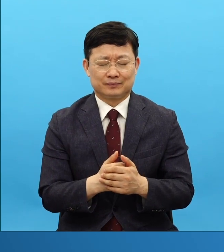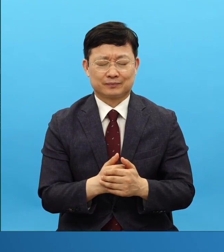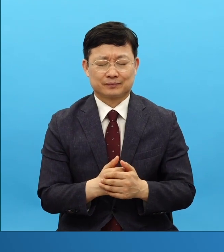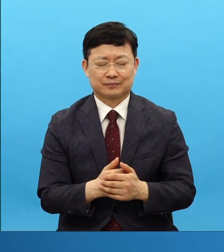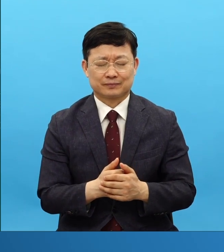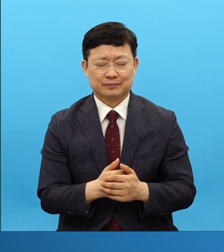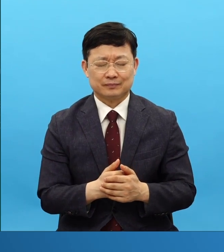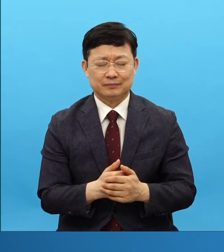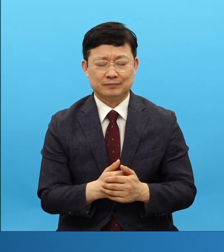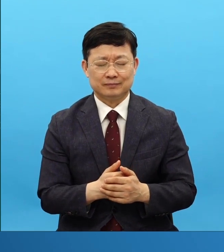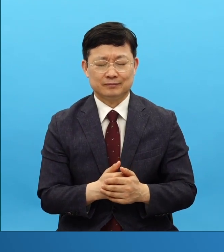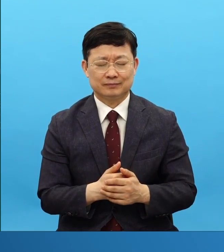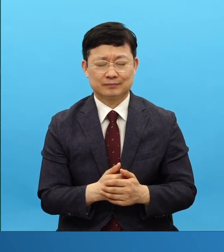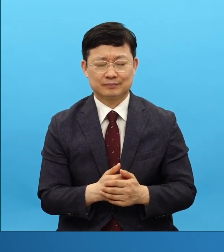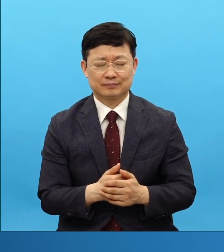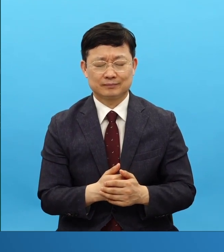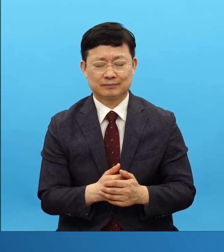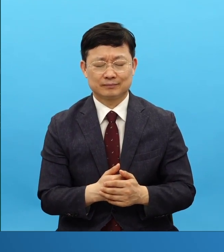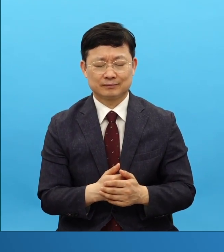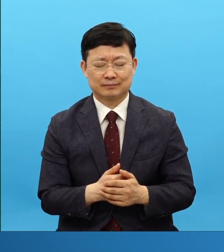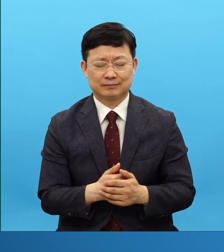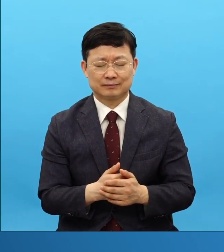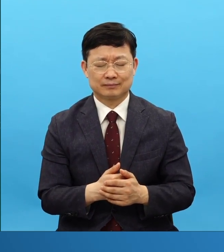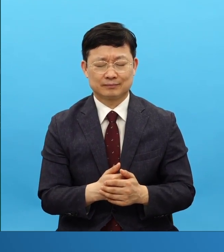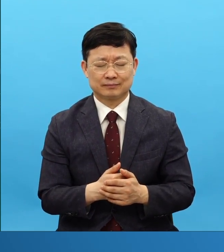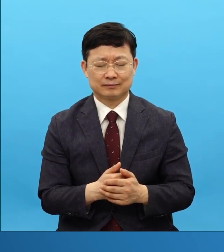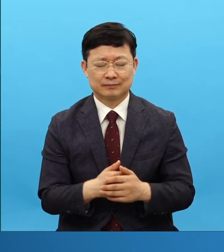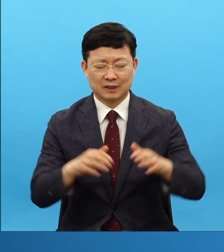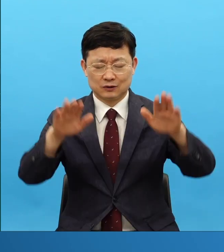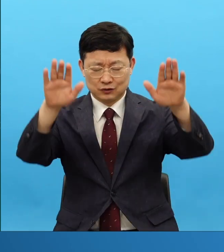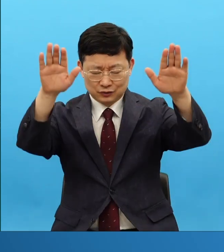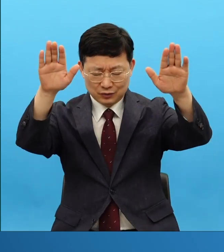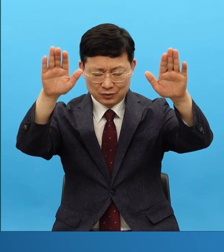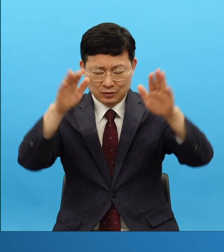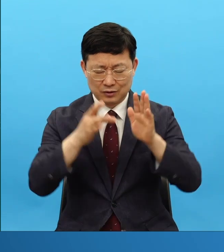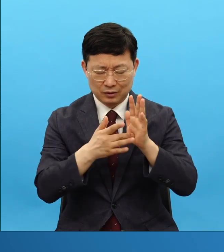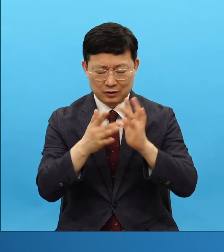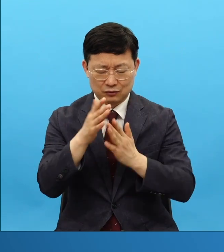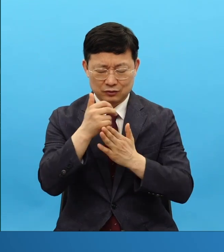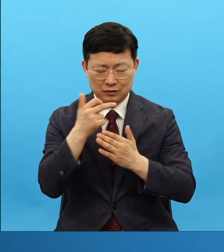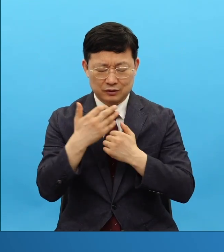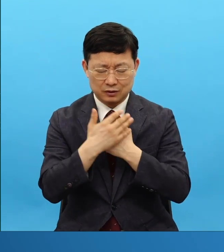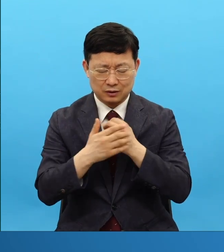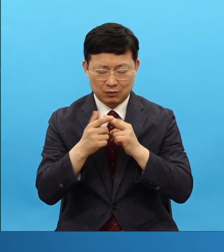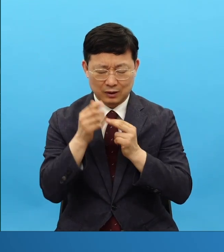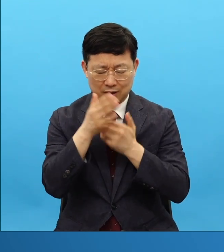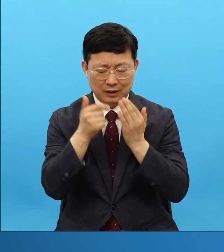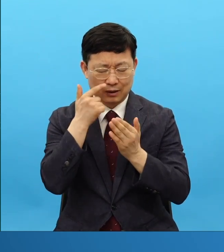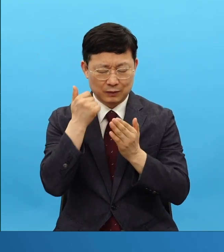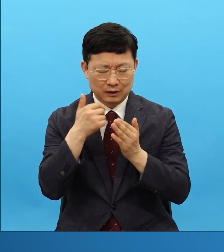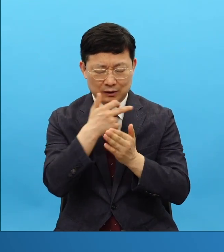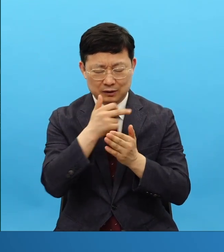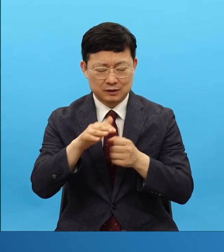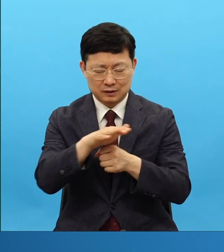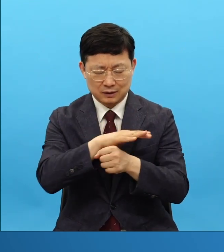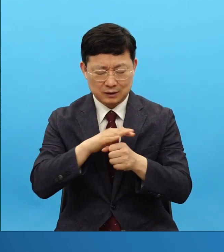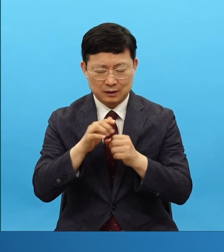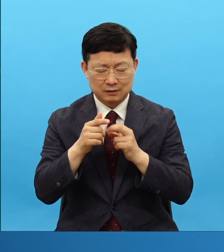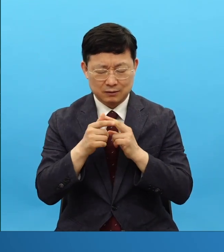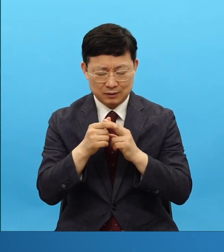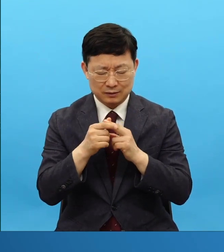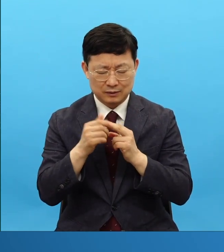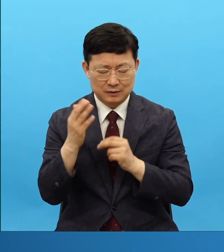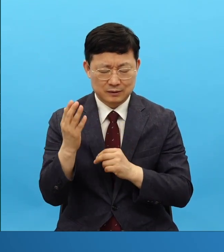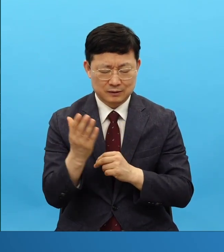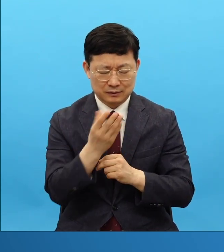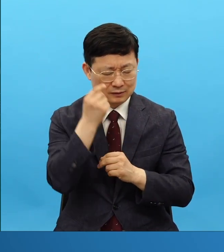the family, the church, and their businesses. 주 예수 그리스도의 은혜와 With the grace of our Lord Jesus Christ, 하나님 아버지의 크신 사랑하심과 the great love of